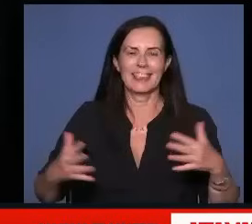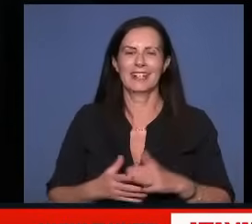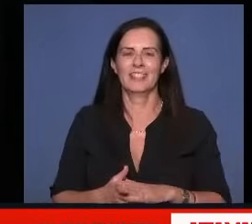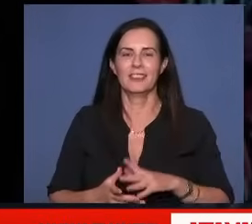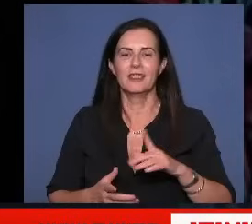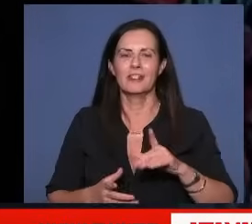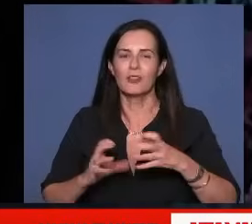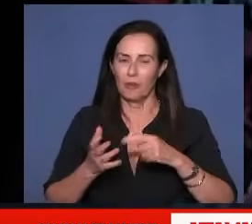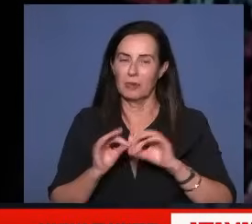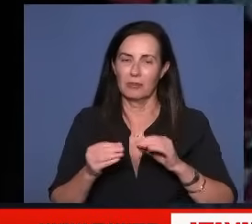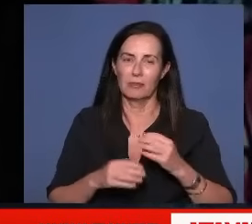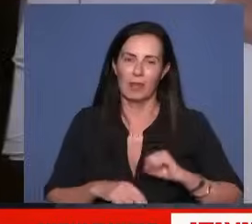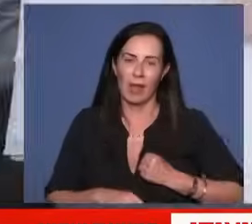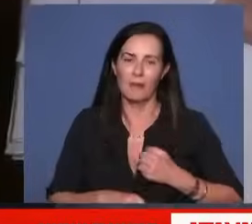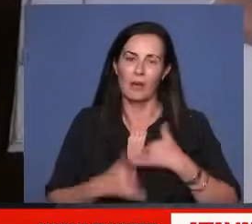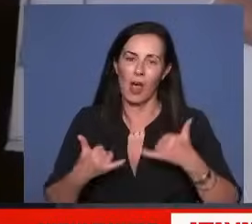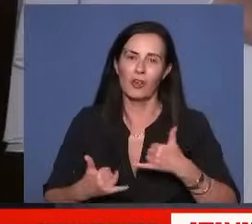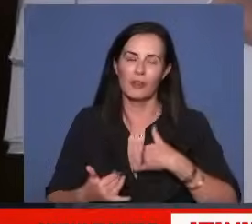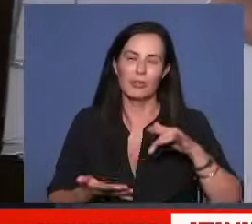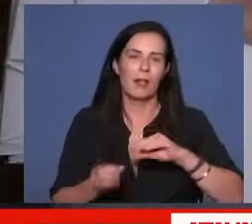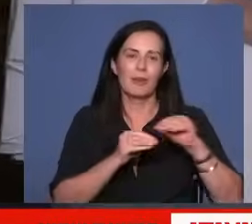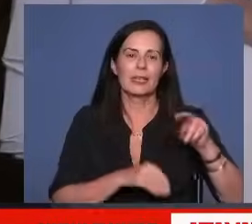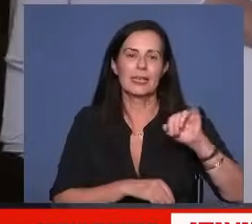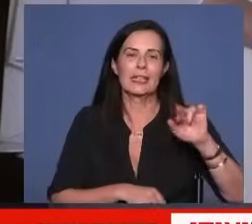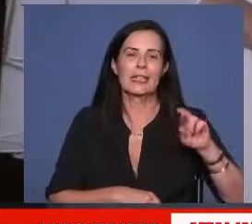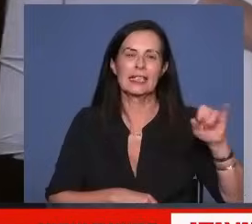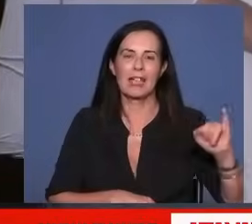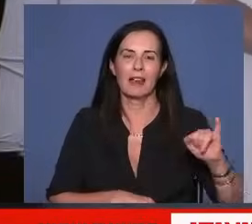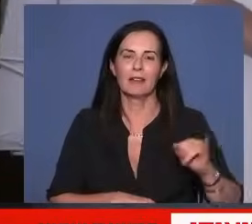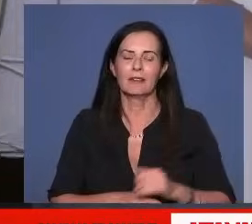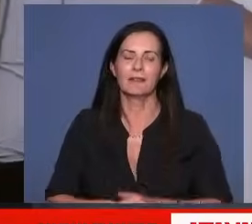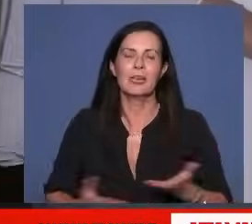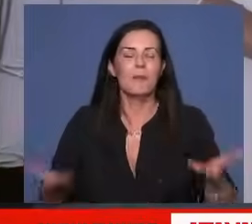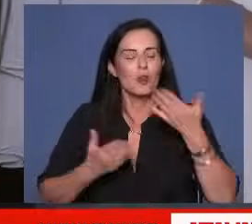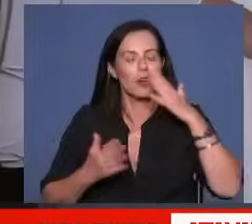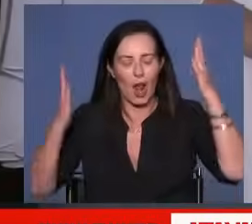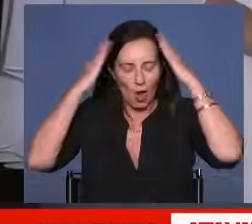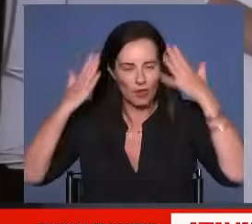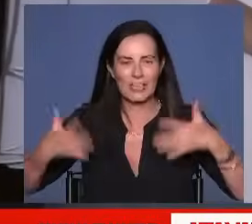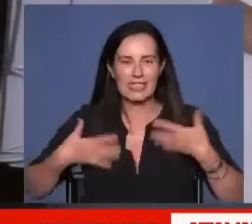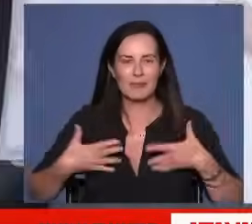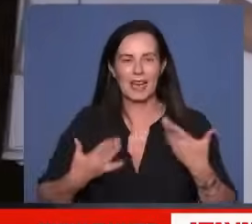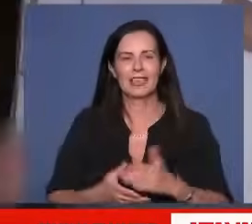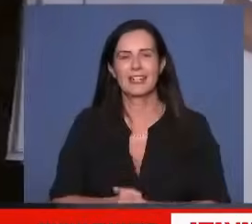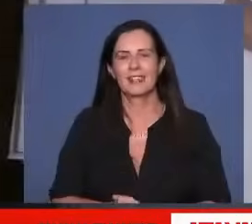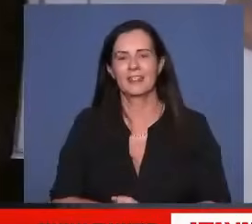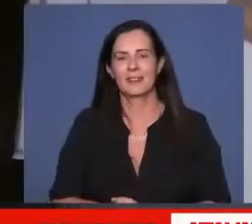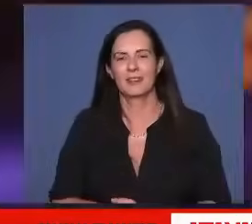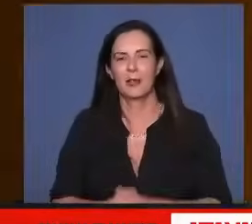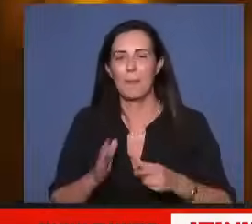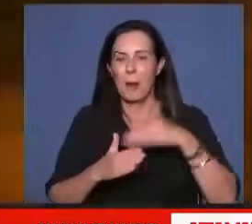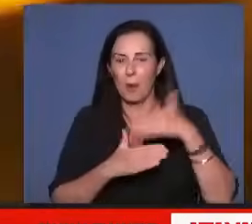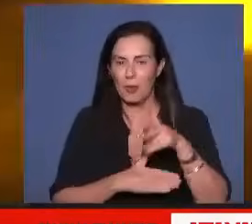ללב, נגמר. ואני עכשיו בניר יצחק. כי לא הרי את ירושלים על ראש שמחתי. הפעם האחרונה שהצילמתי